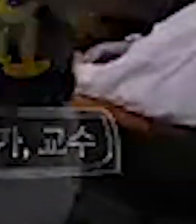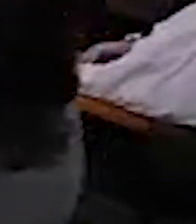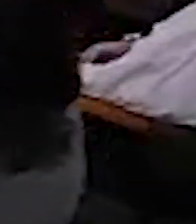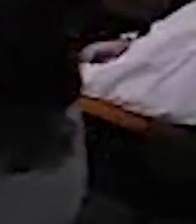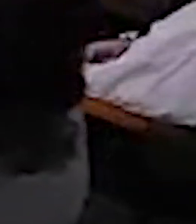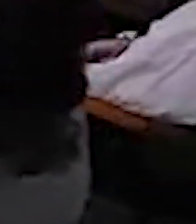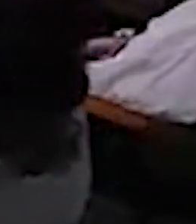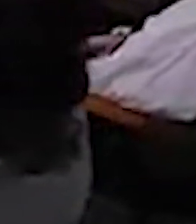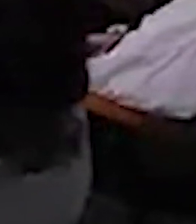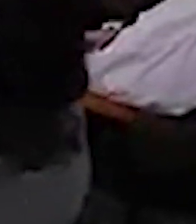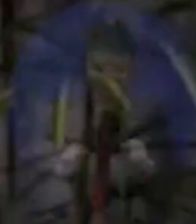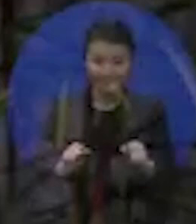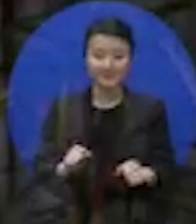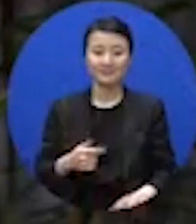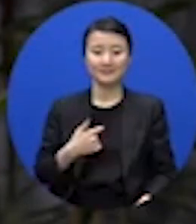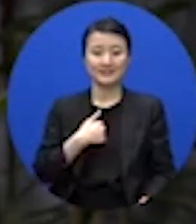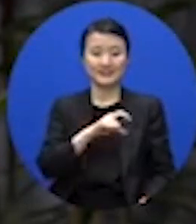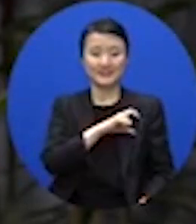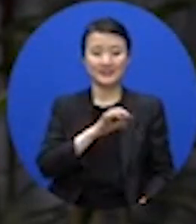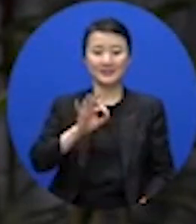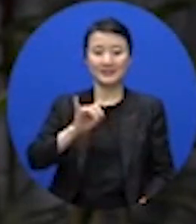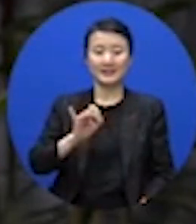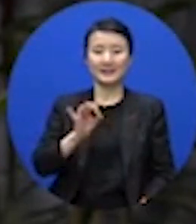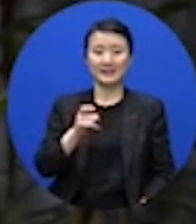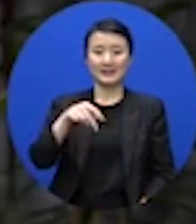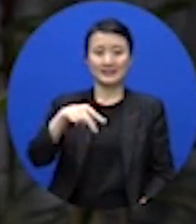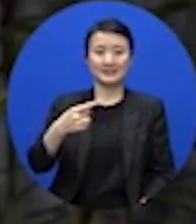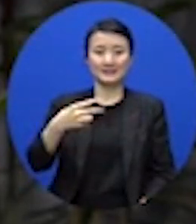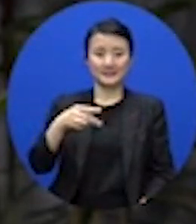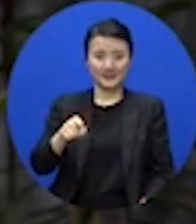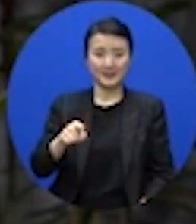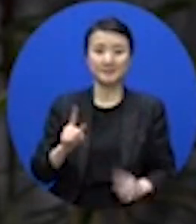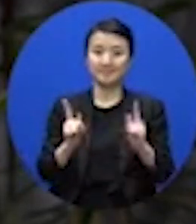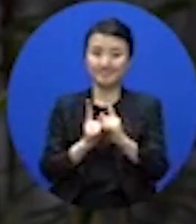여러분 안녕하세요. 이에스더입니다. 반갑습니다.